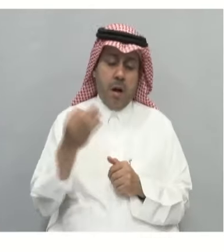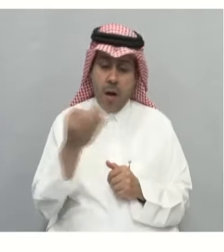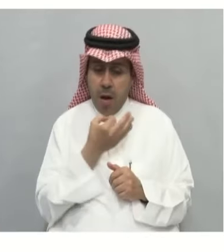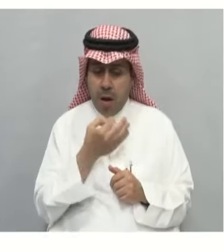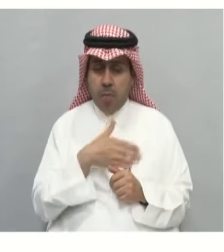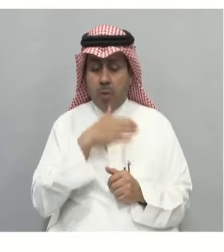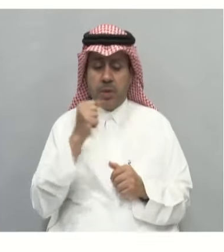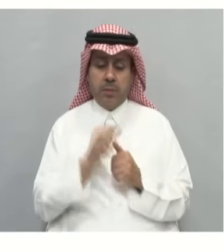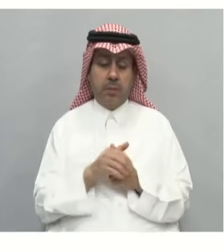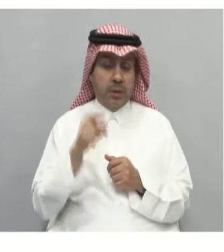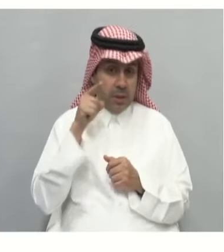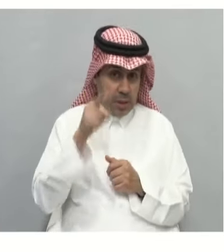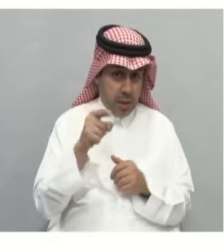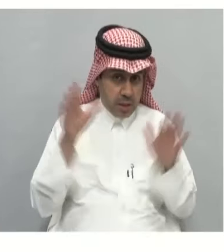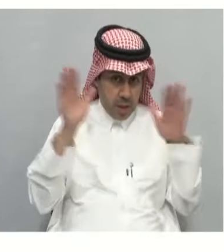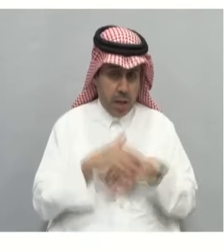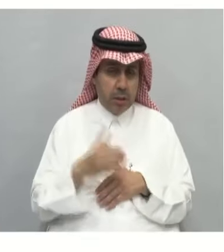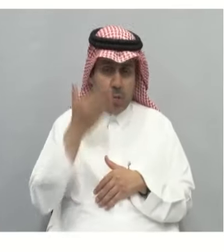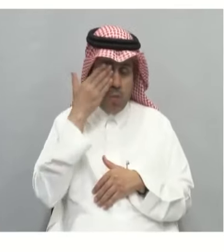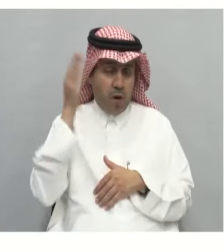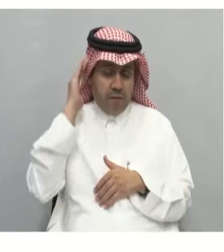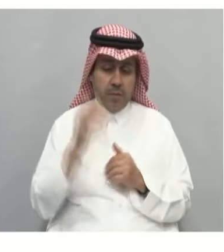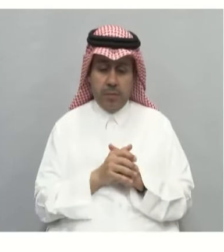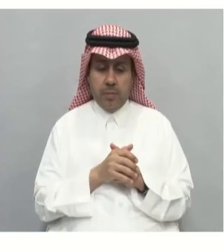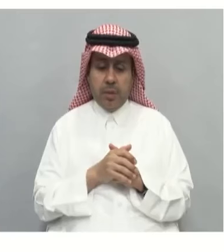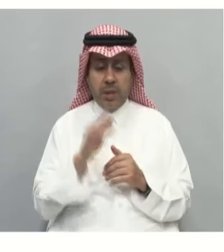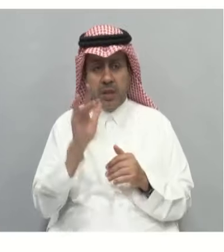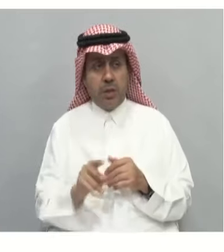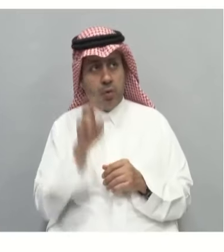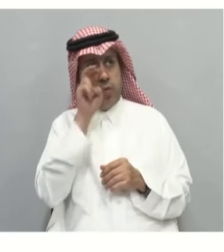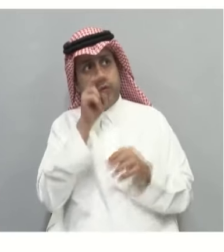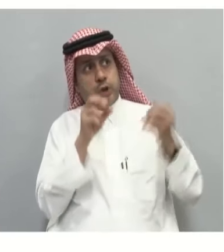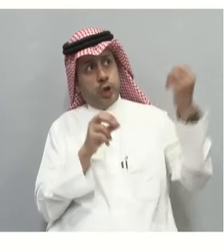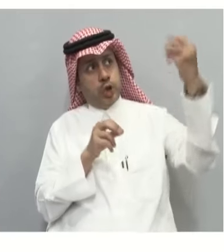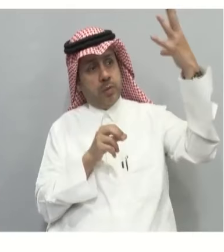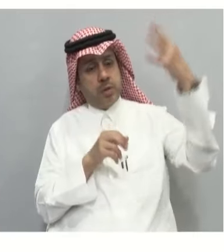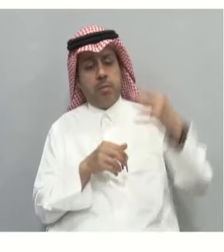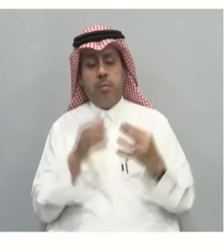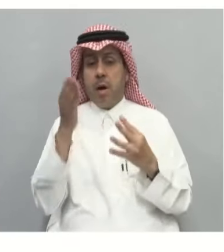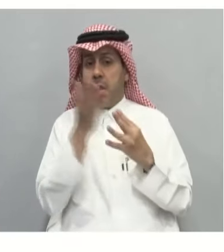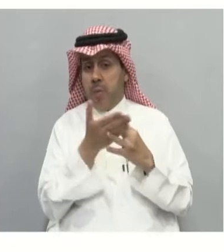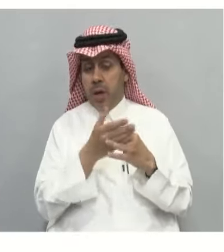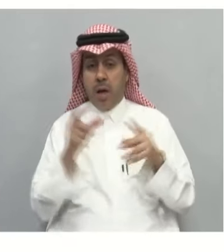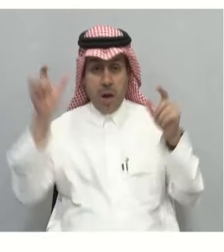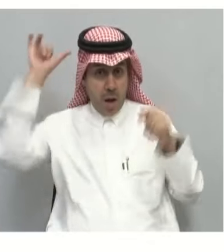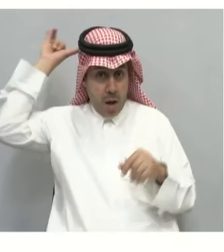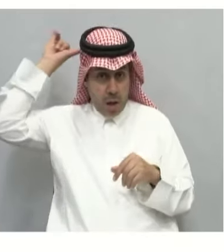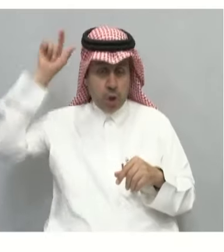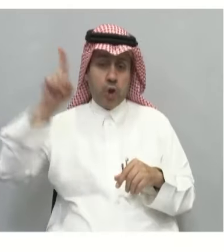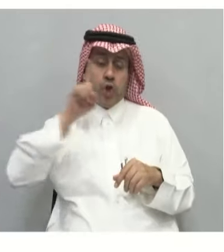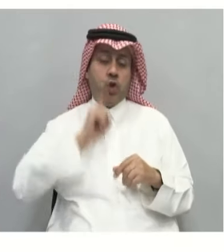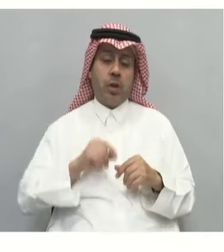يقول تلك صلاه المنافق يجلس يرقب الشمس حتى اذا كانت بين قر الشيطان قام